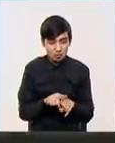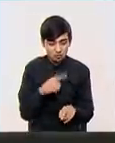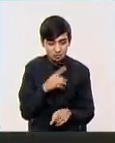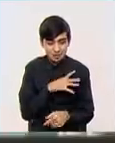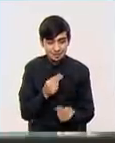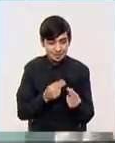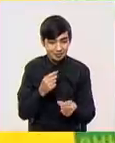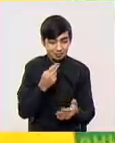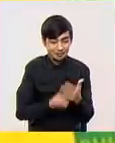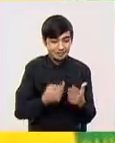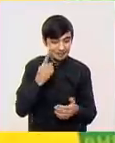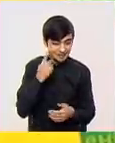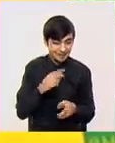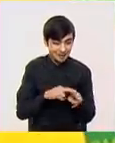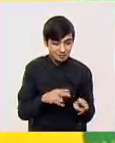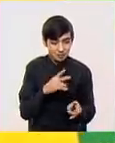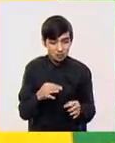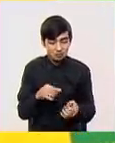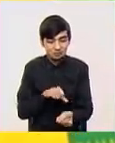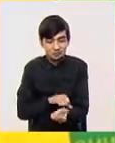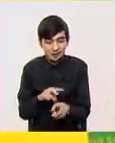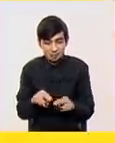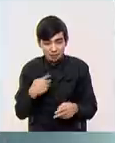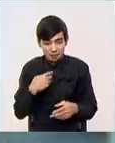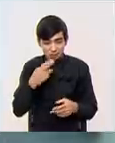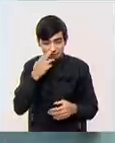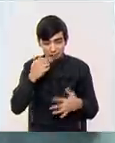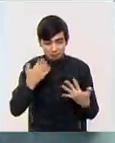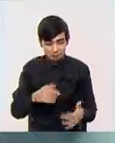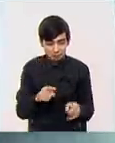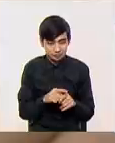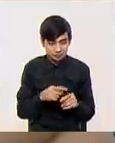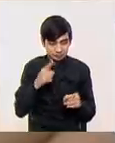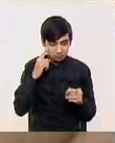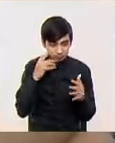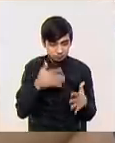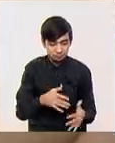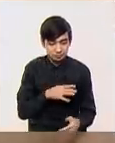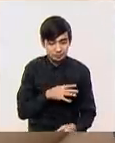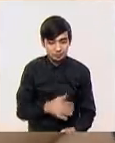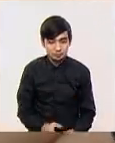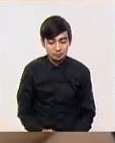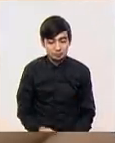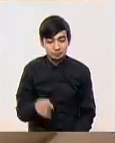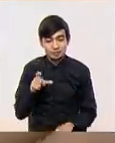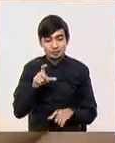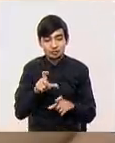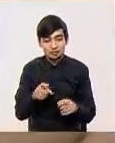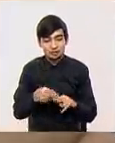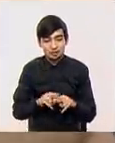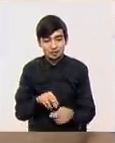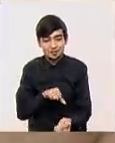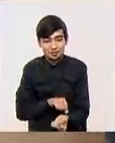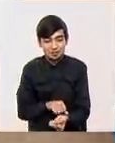жағалап кетуі нашақорлар секілді тәуелділіктің қамытын киіп алғандығынан, дейді. Героин қолданған науқастардың